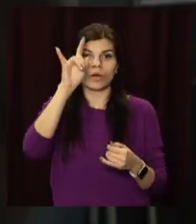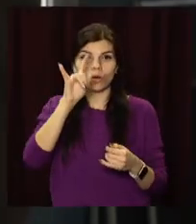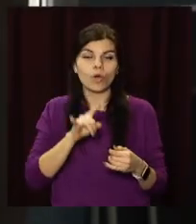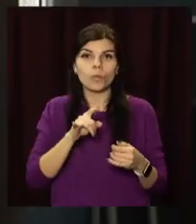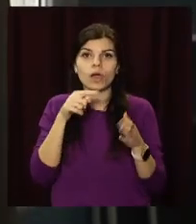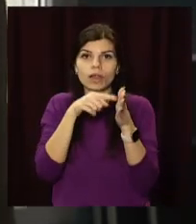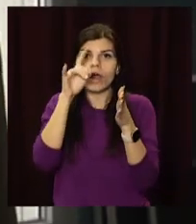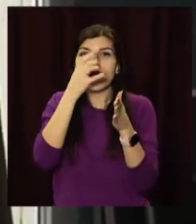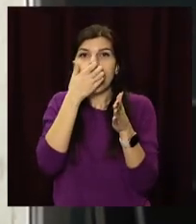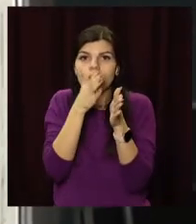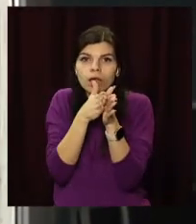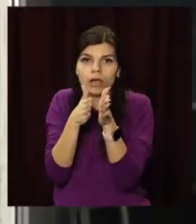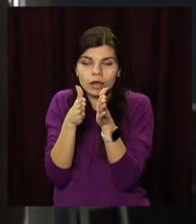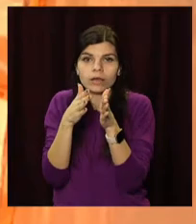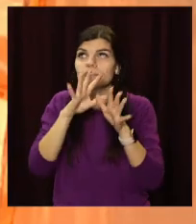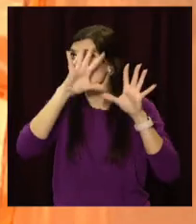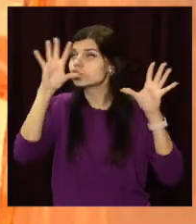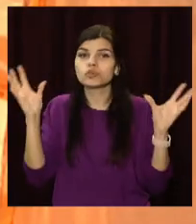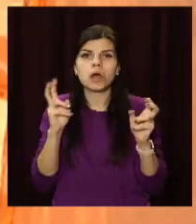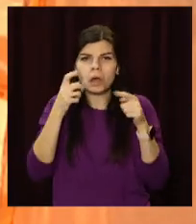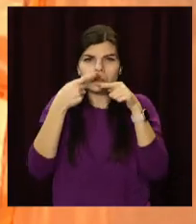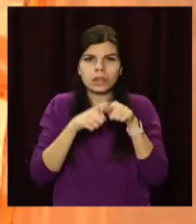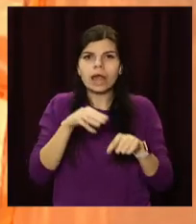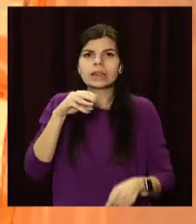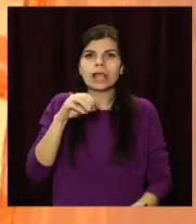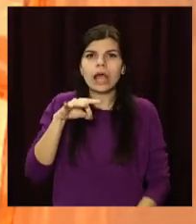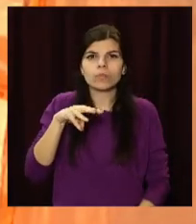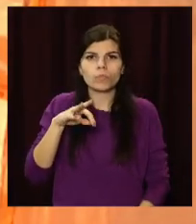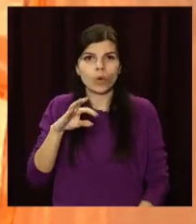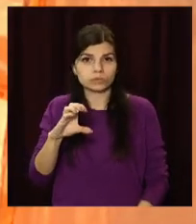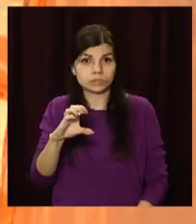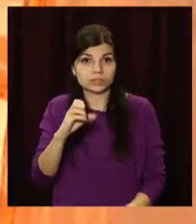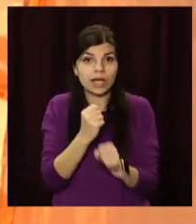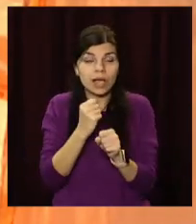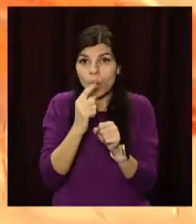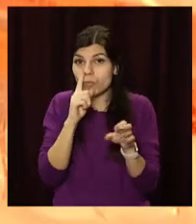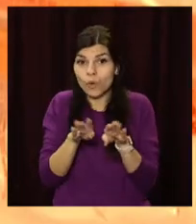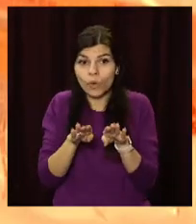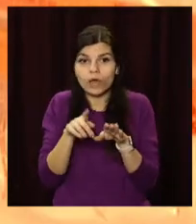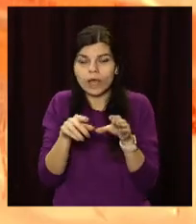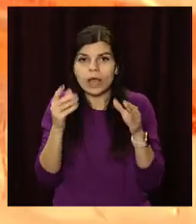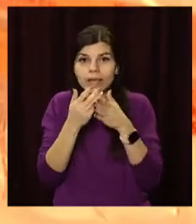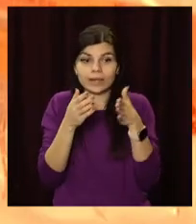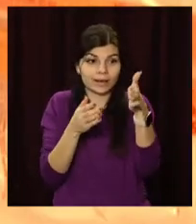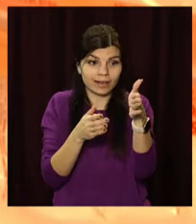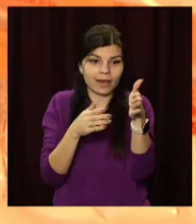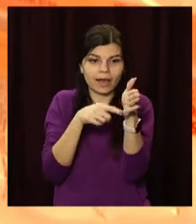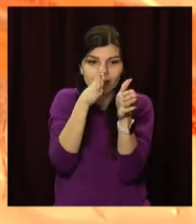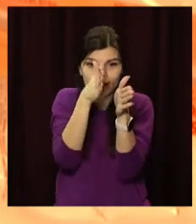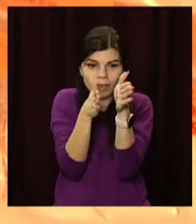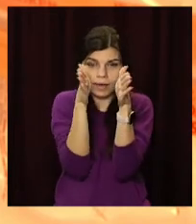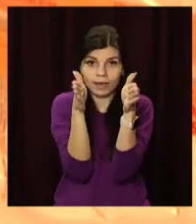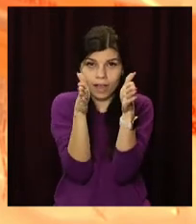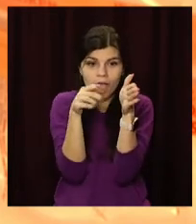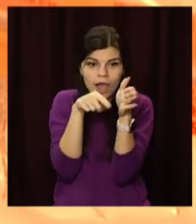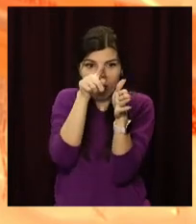утеплена підлога, стіни і стеля. Все за принципом термоса. Юрій пояснює, між стінками є повітряний прошарок. За його рахунок і